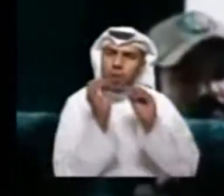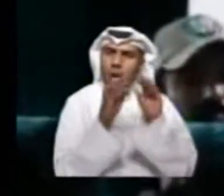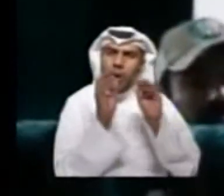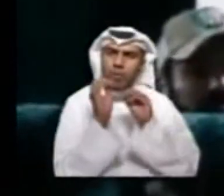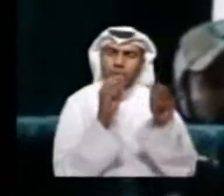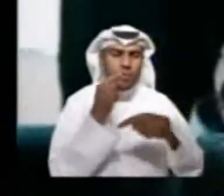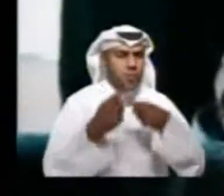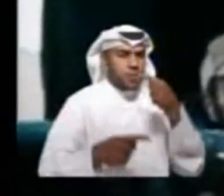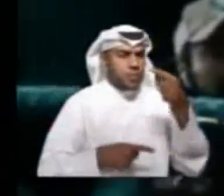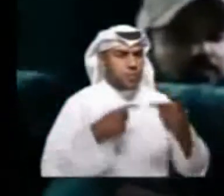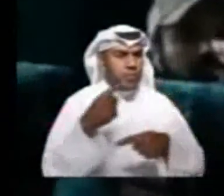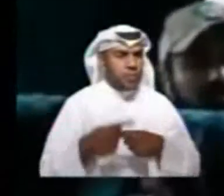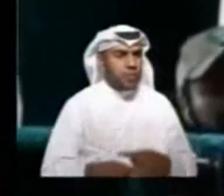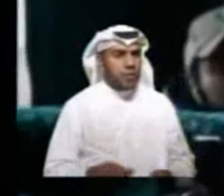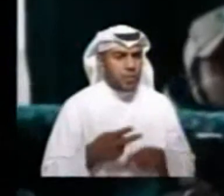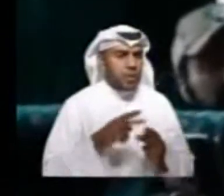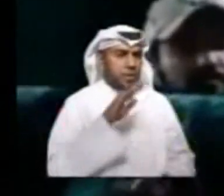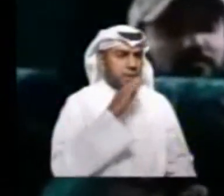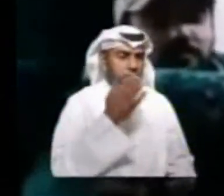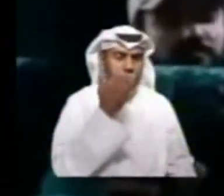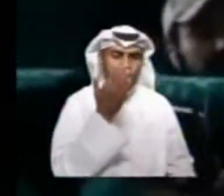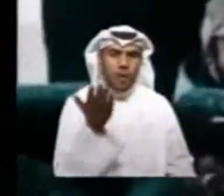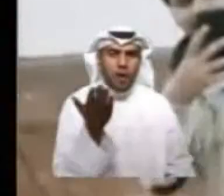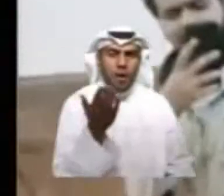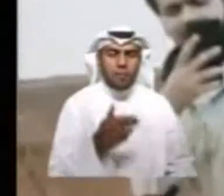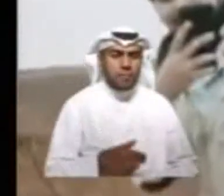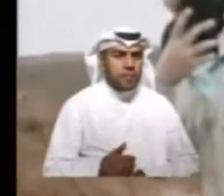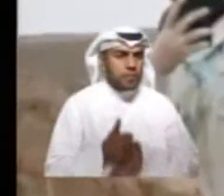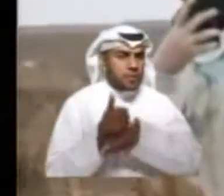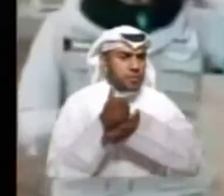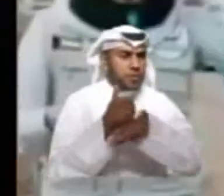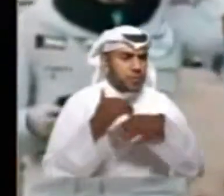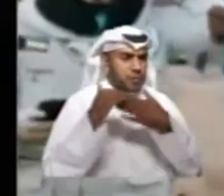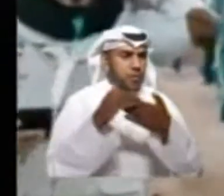هذه السنين المساعدات الكويتية بشبابها المتطوعين اليوم